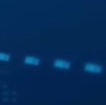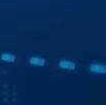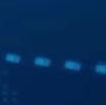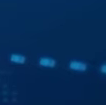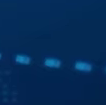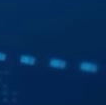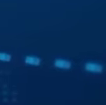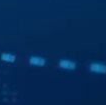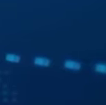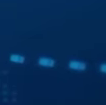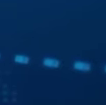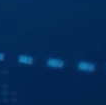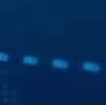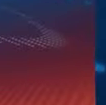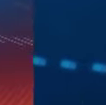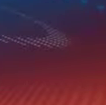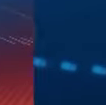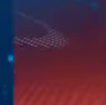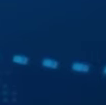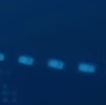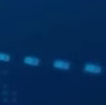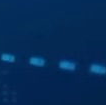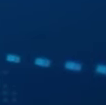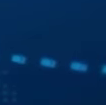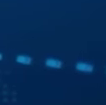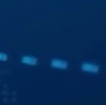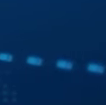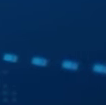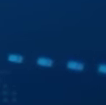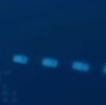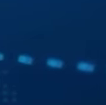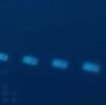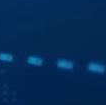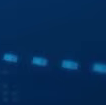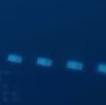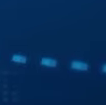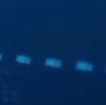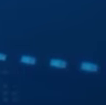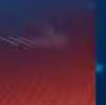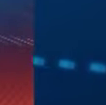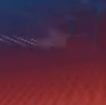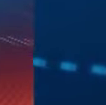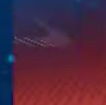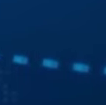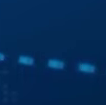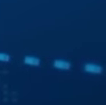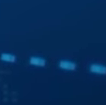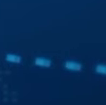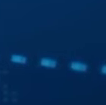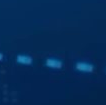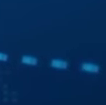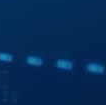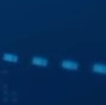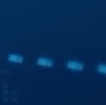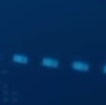Ақш доллары 379 теңге 1 тиын. Евро 423 теңге 24 тиын.